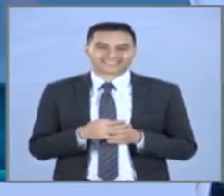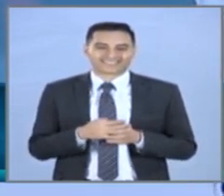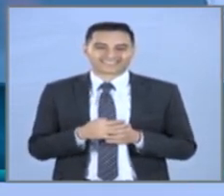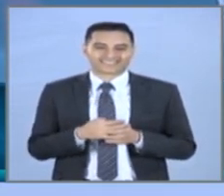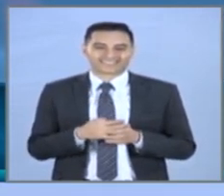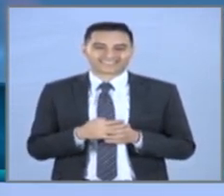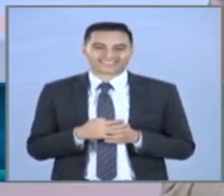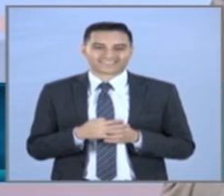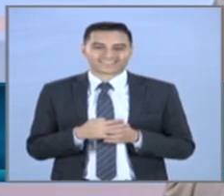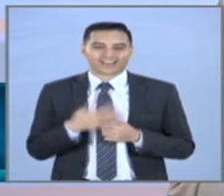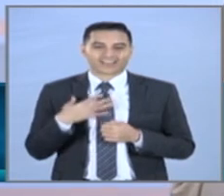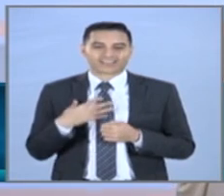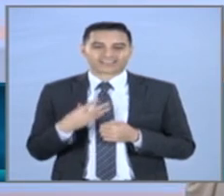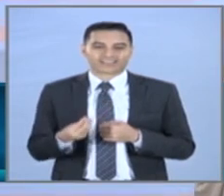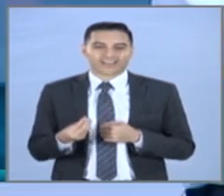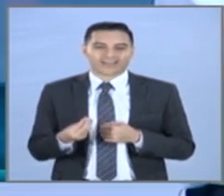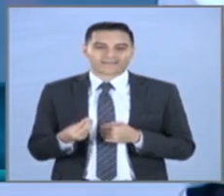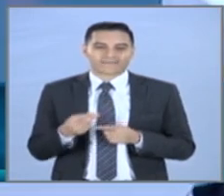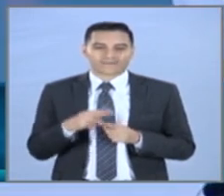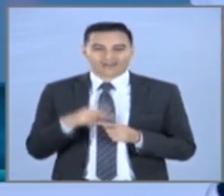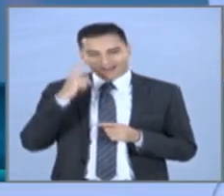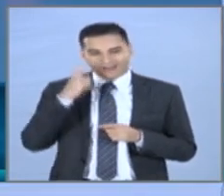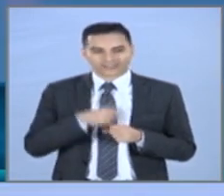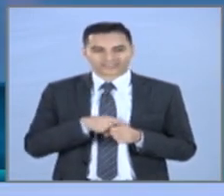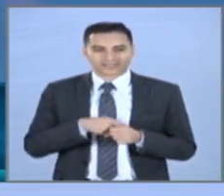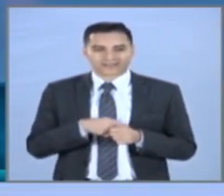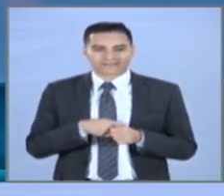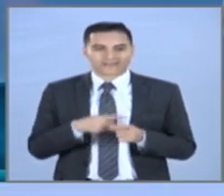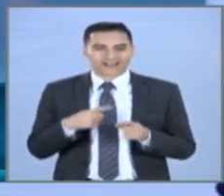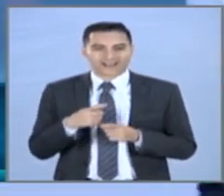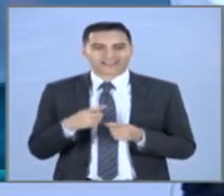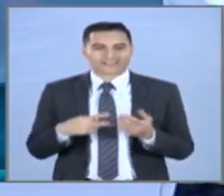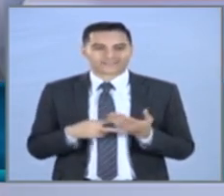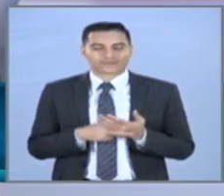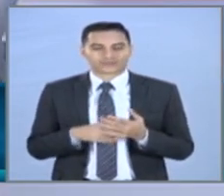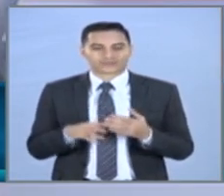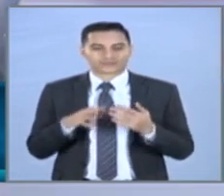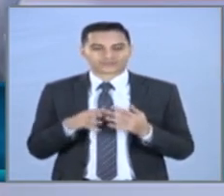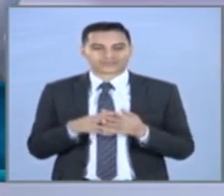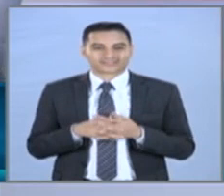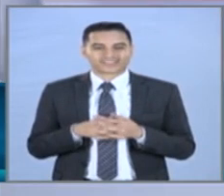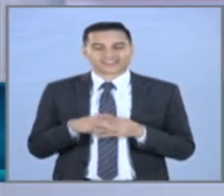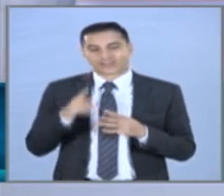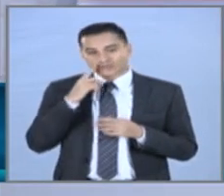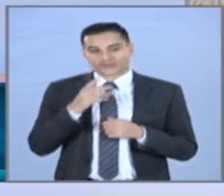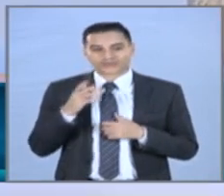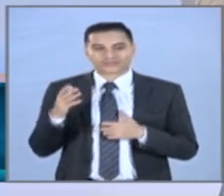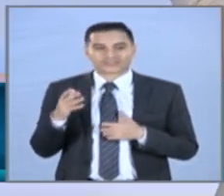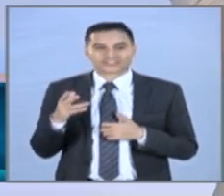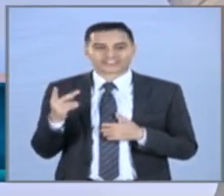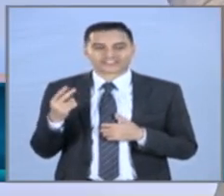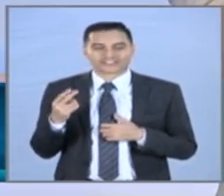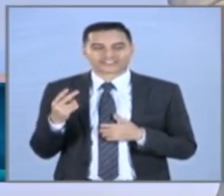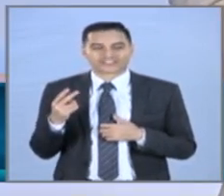كله الطيبة والعصبية. طيب، يبقى يعني نص معنا هدف. في كله، معنا في كله. هنروح دلوقتي للدكتور فيكتور. عندنا